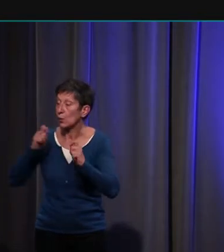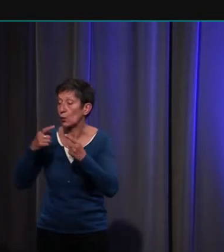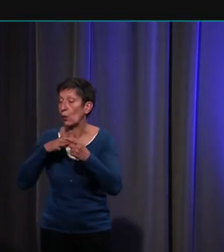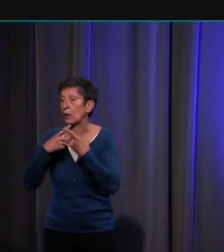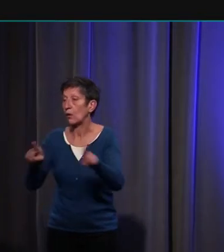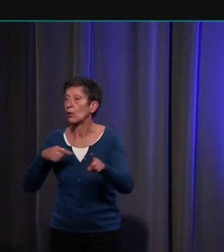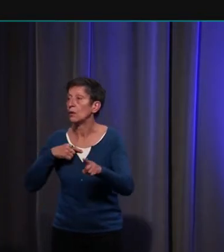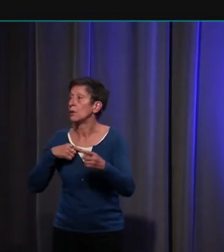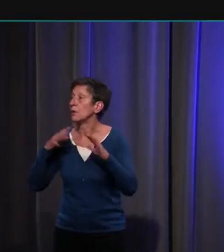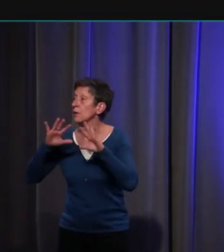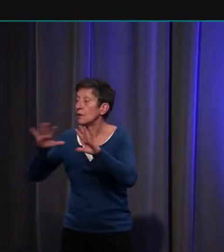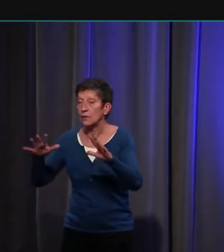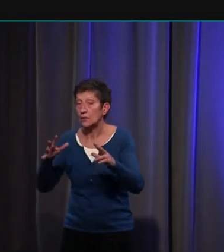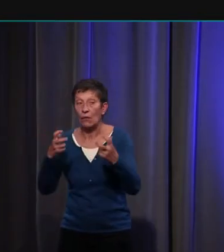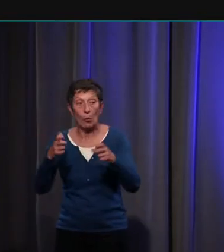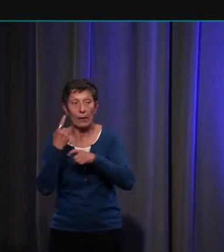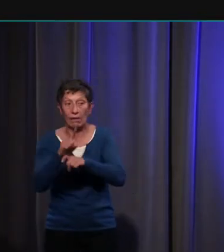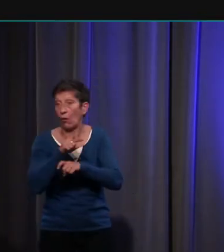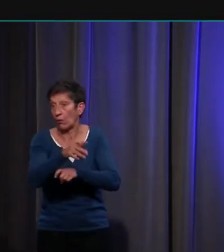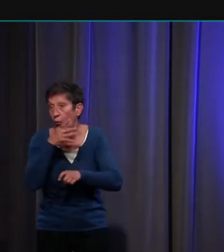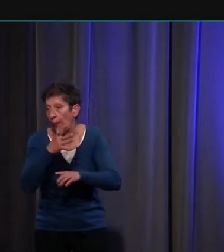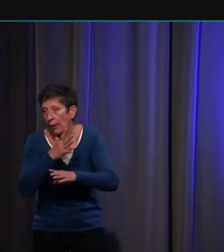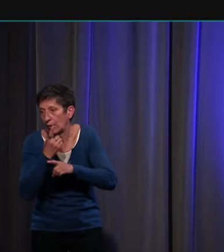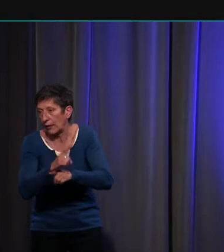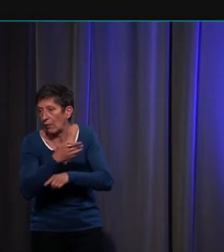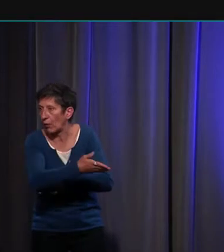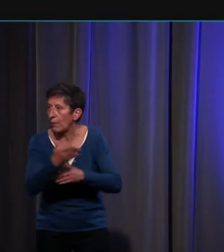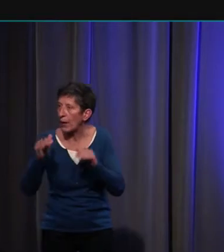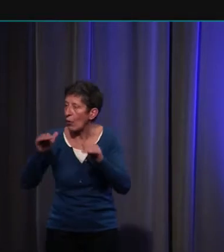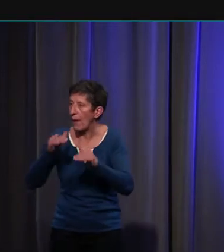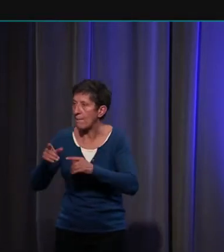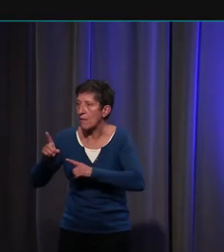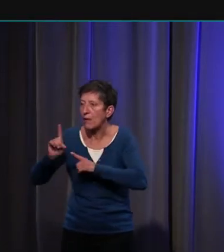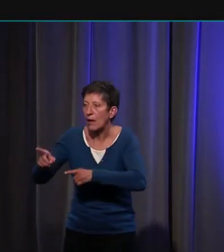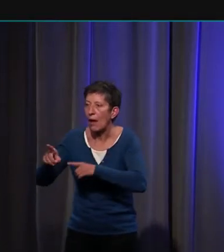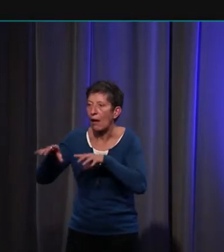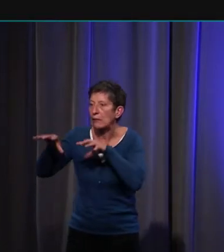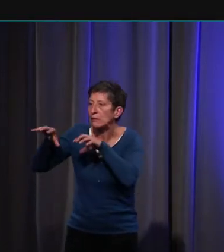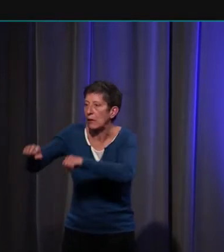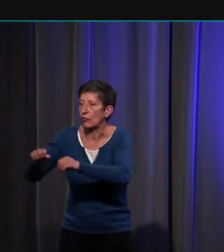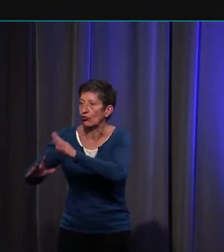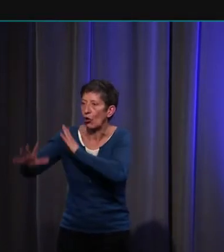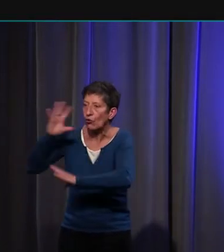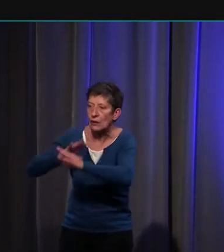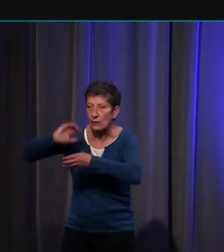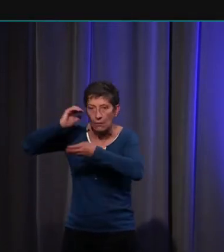vais défendre tout prix ce qui est indéfendable mais dans la guerre de siège dans l'antiquité dans le moyen-age si vous êtes à siéger vous avez